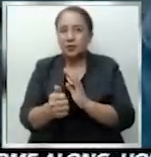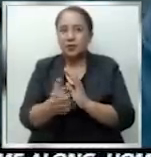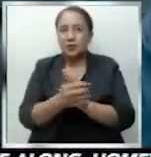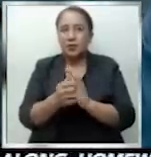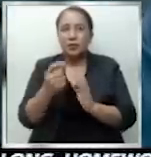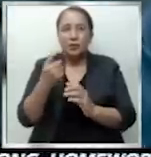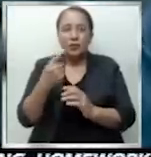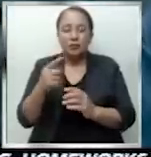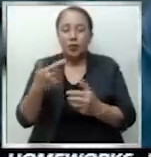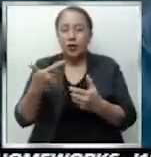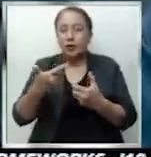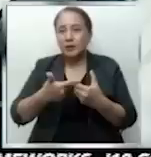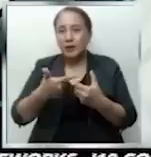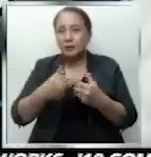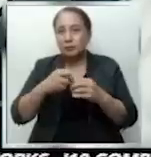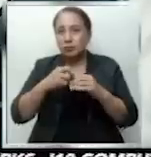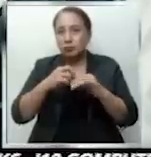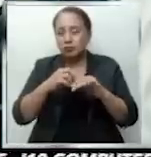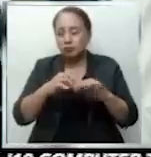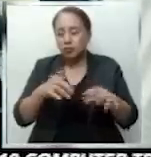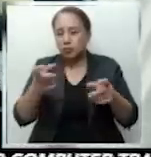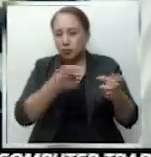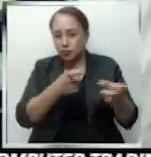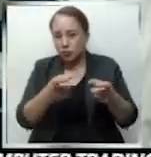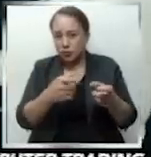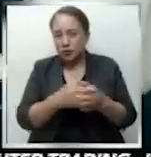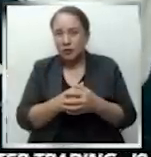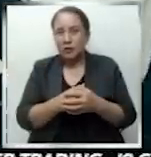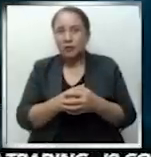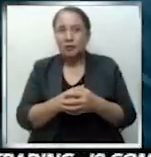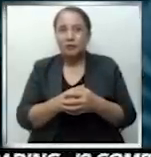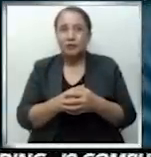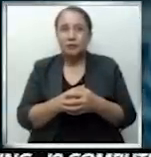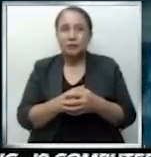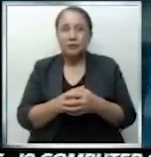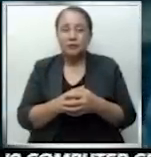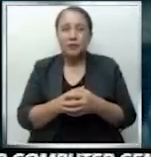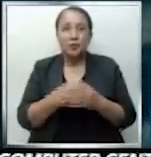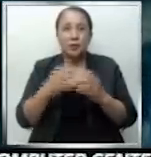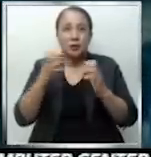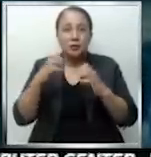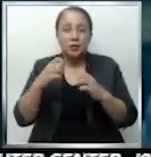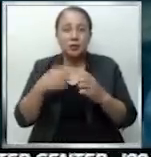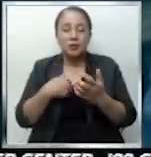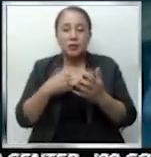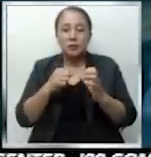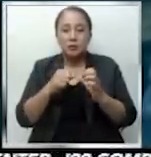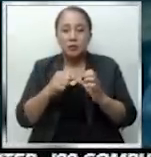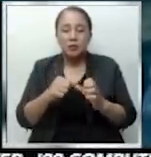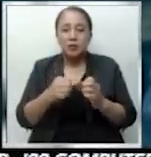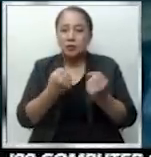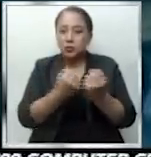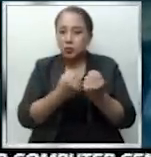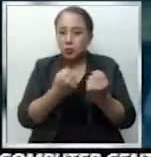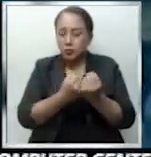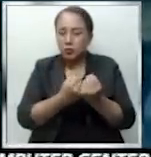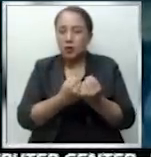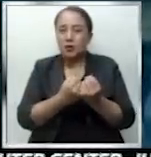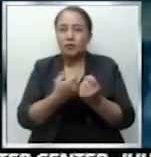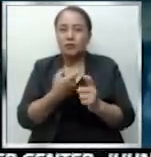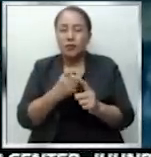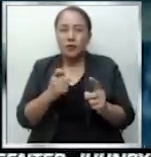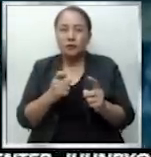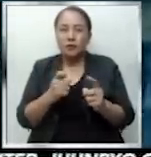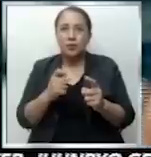oil removal and oil control. Kakasa kayo ng walang pati na suporta mula sa